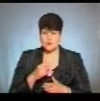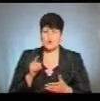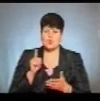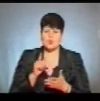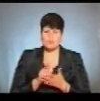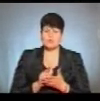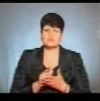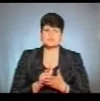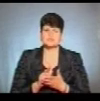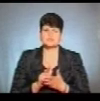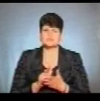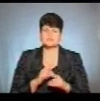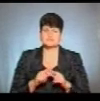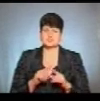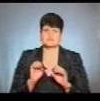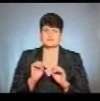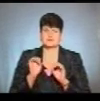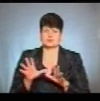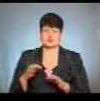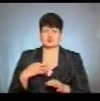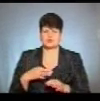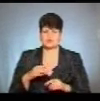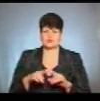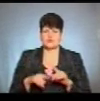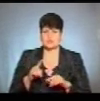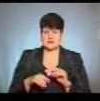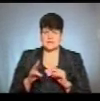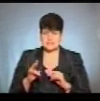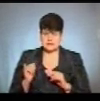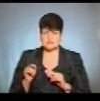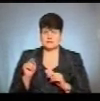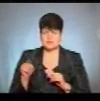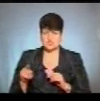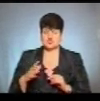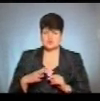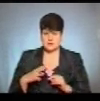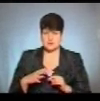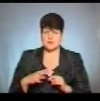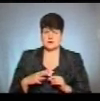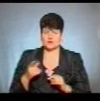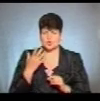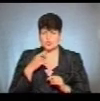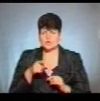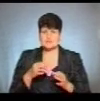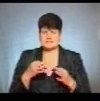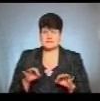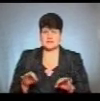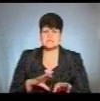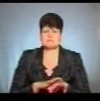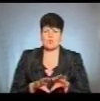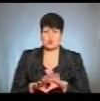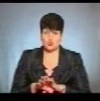обов'язково, як намагу швидше, передамо цю сорочку його родині. І вона його дочекається, коли звільнить з полону, і він